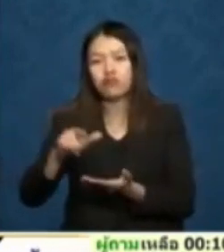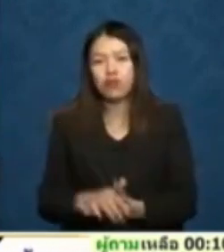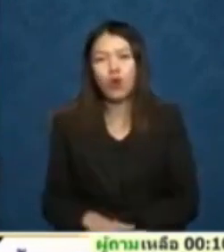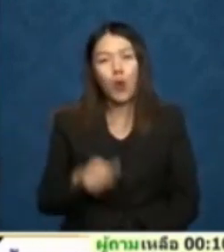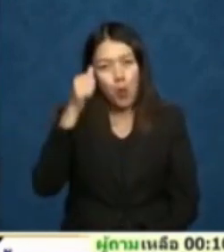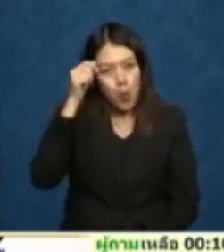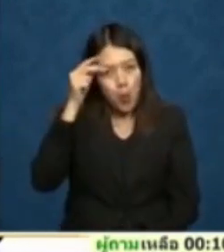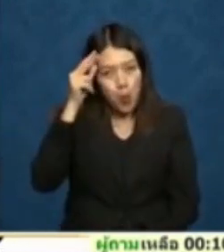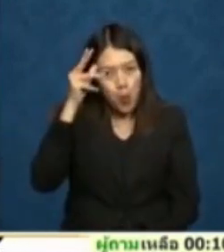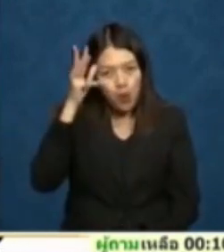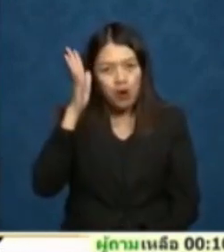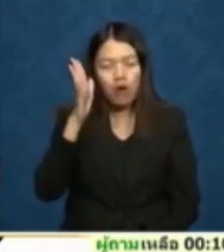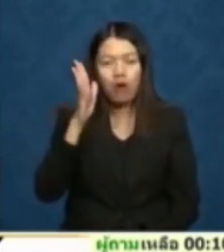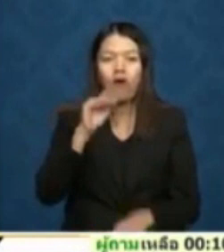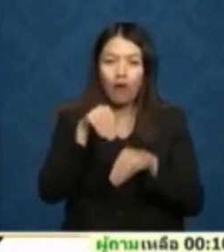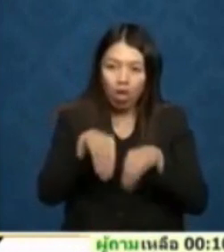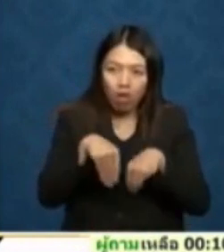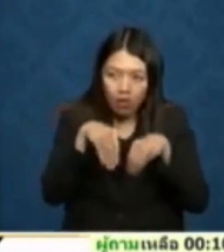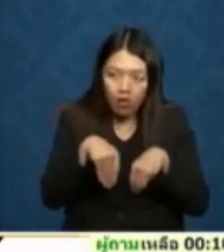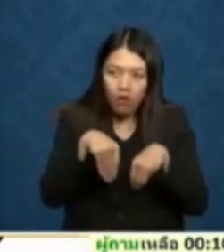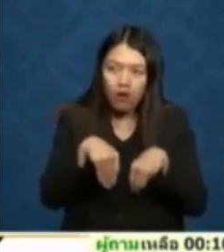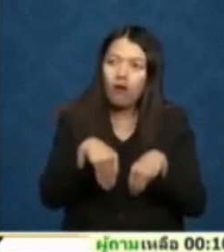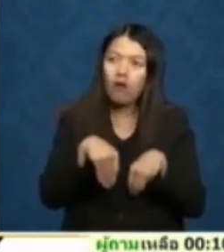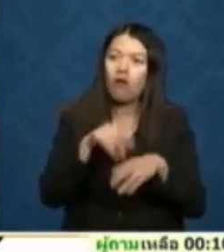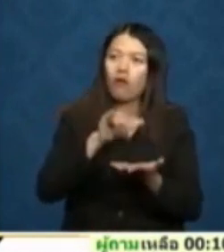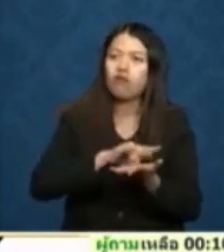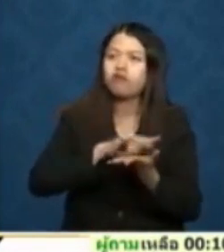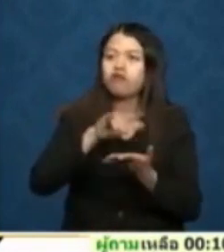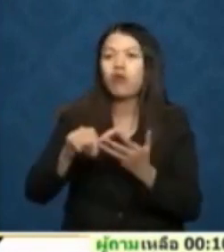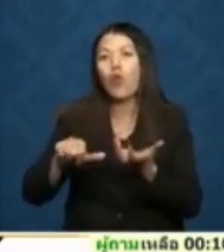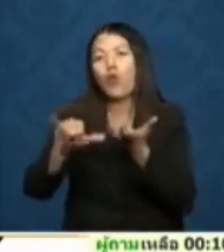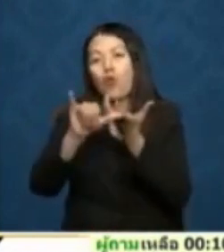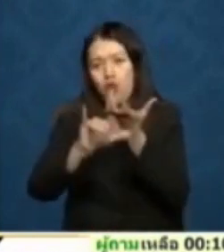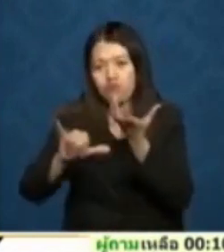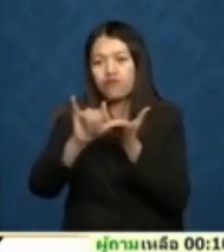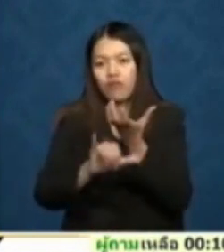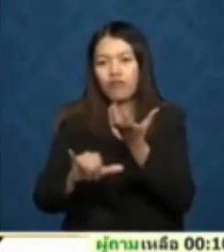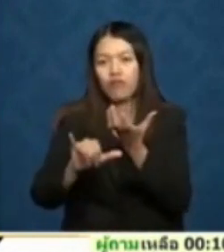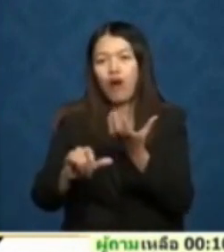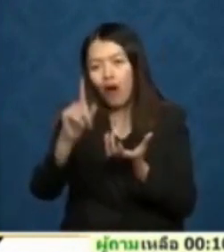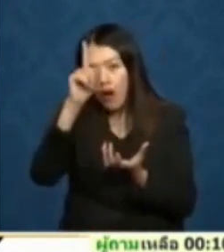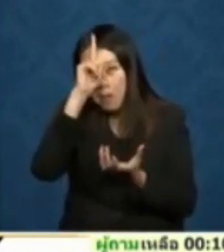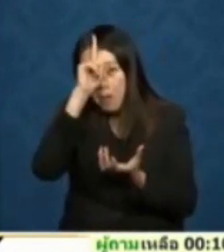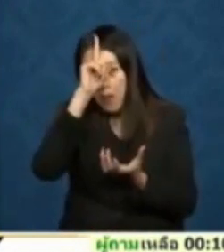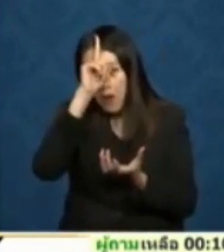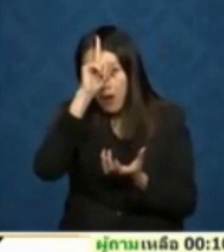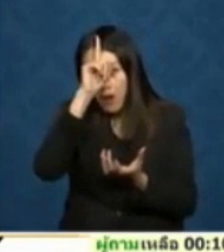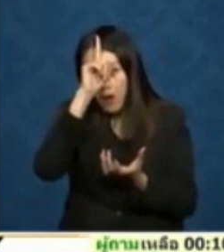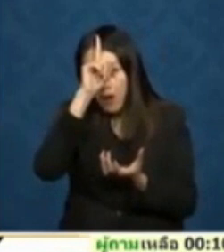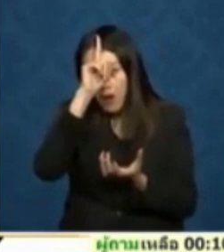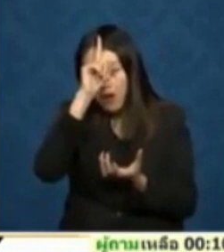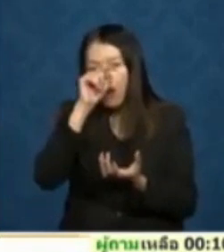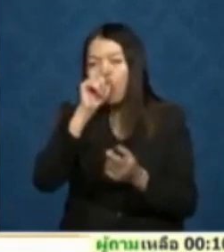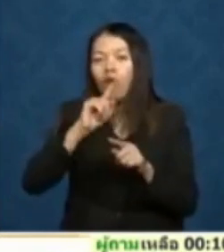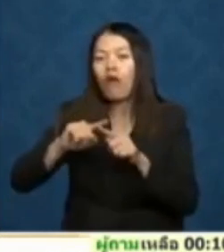วันท่านไปออสเตรเลียแล้วก็จะข้ามไปยุโรปเยอรมันฮอลแลนด์และ